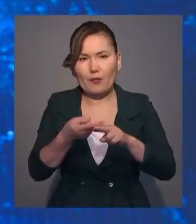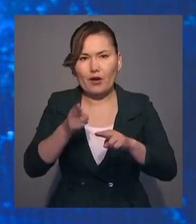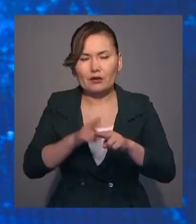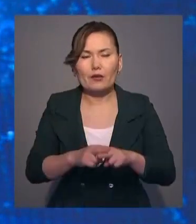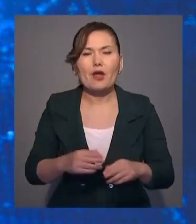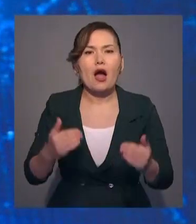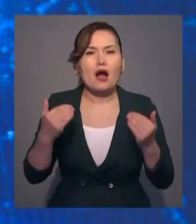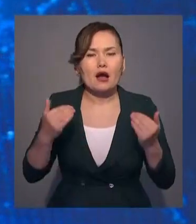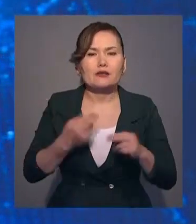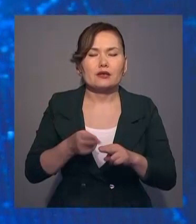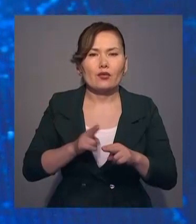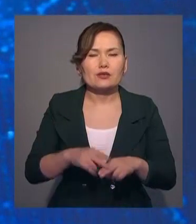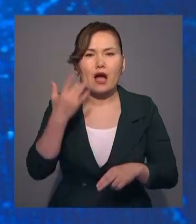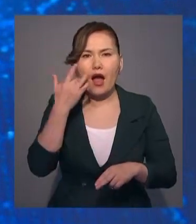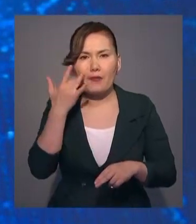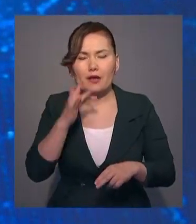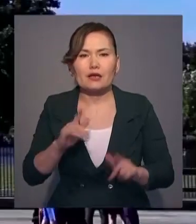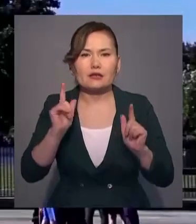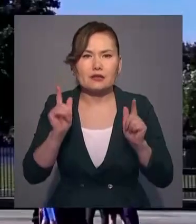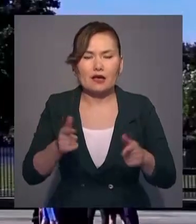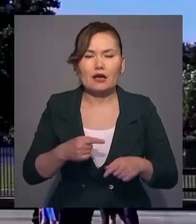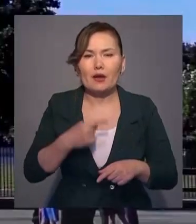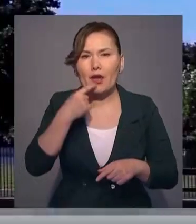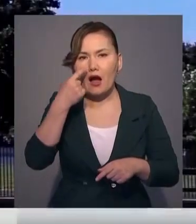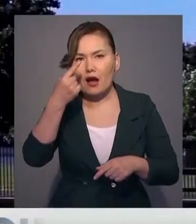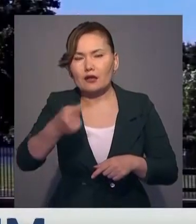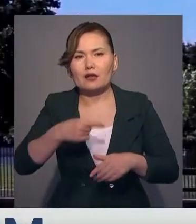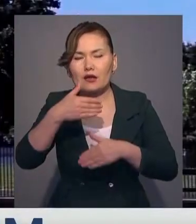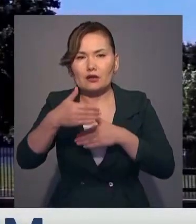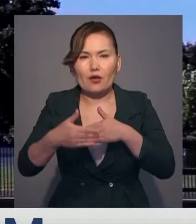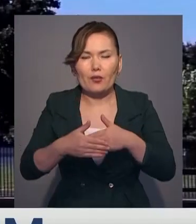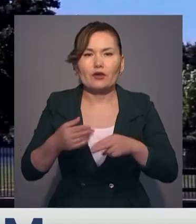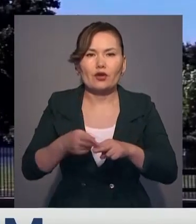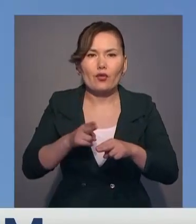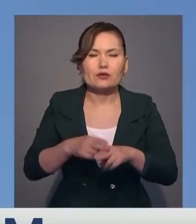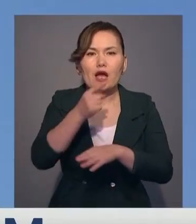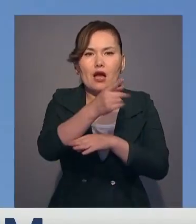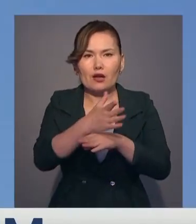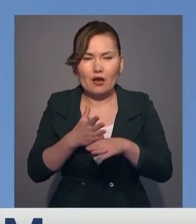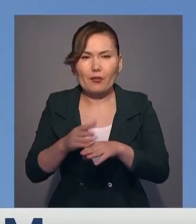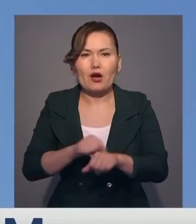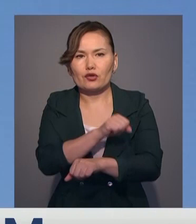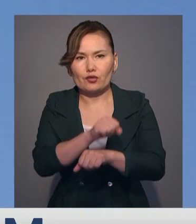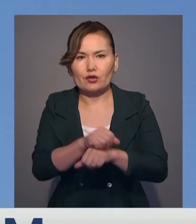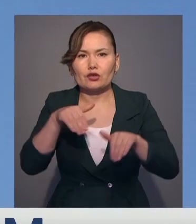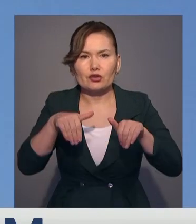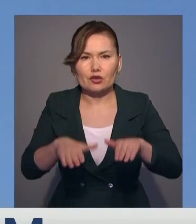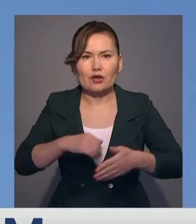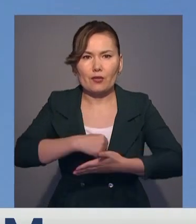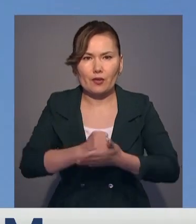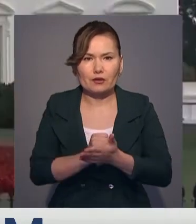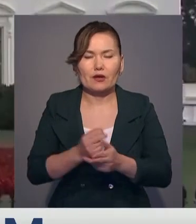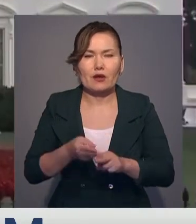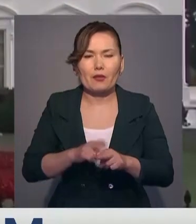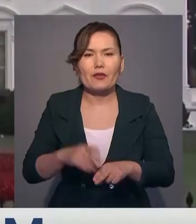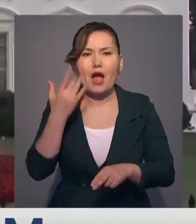орта және қысқа қашықтыққа ұшатын зымырандарды жою жөніндегі келісімнен шыққан соң ғана бармақ. Ресми шешім өз күшіне еніп те